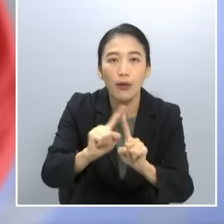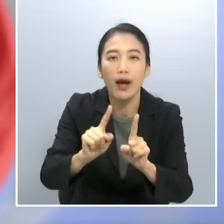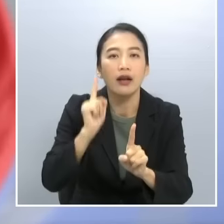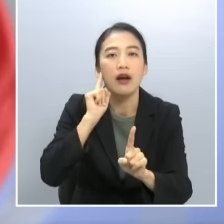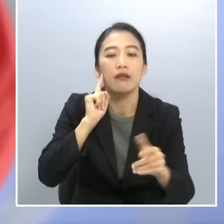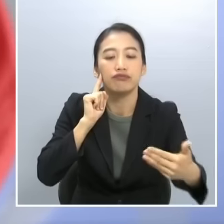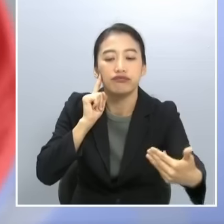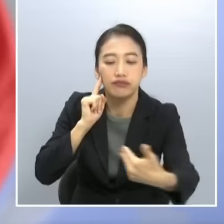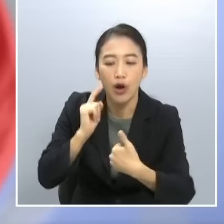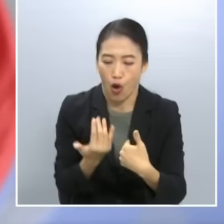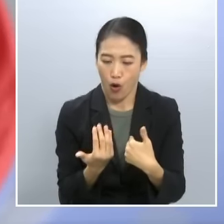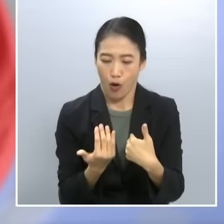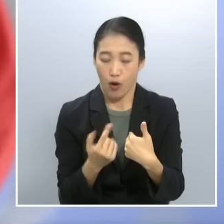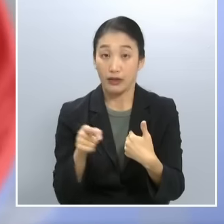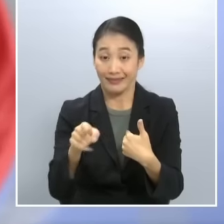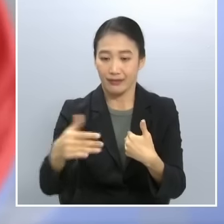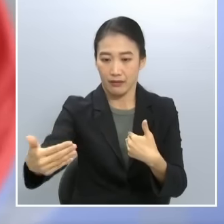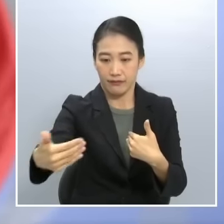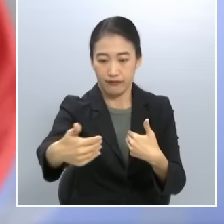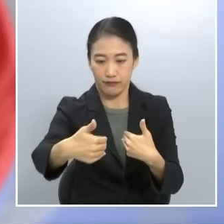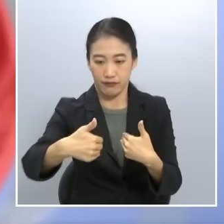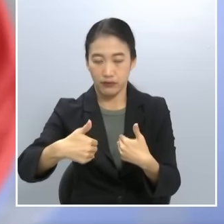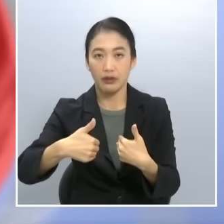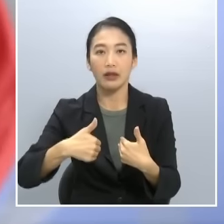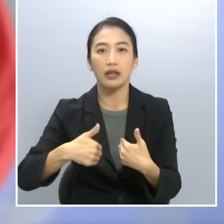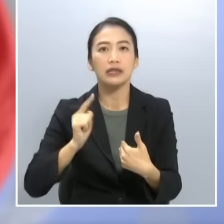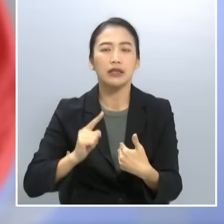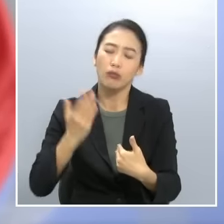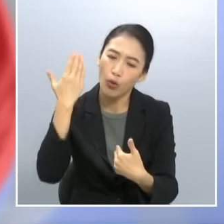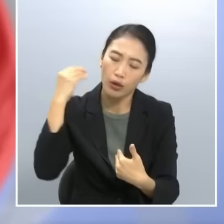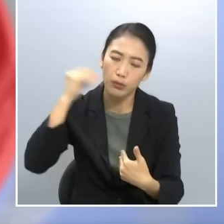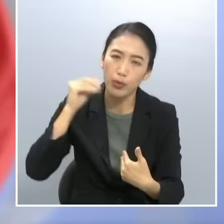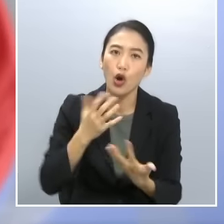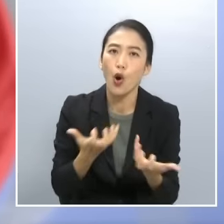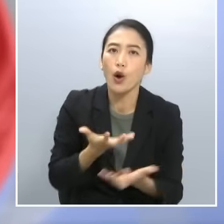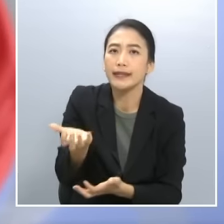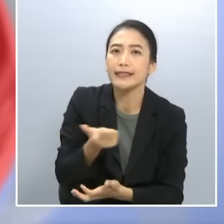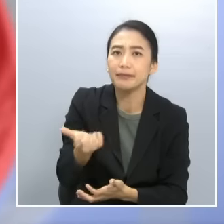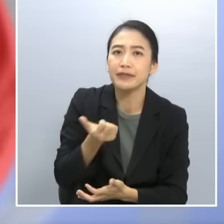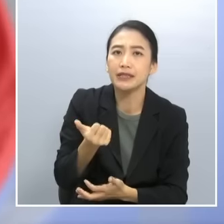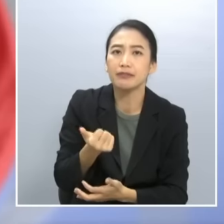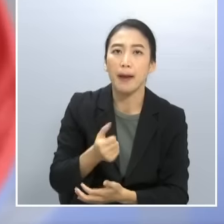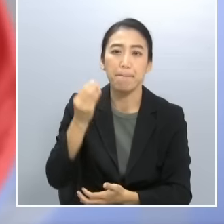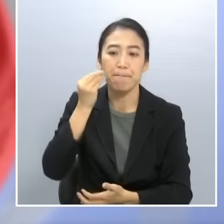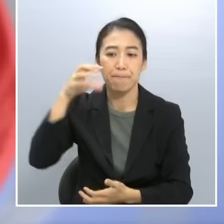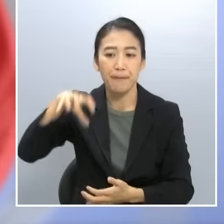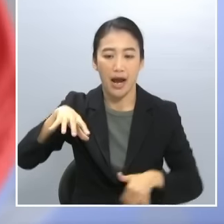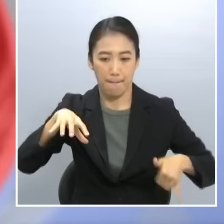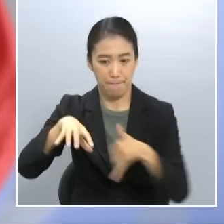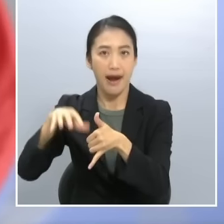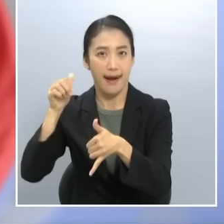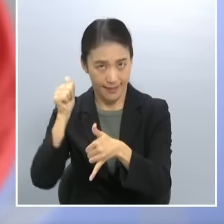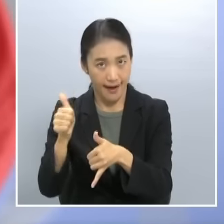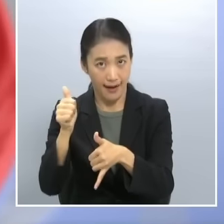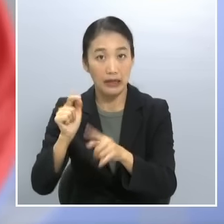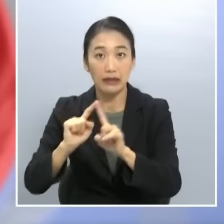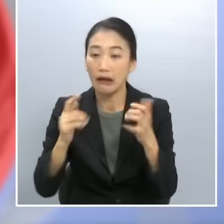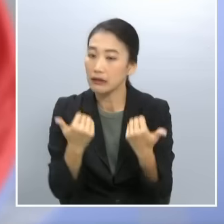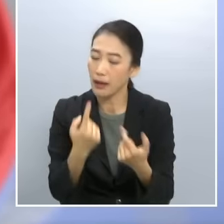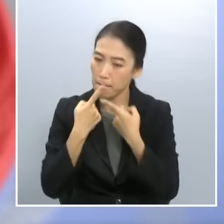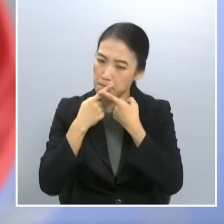ยังแปลกใจอยู่เลยเ้ยทำไมไม่ให้ผมเข้าทุกครั้งยังให้ผมเข้าเลยเอะใจอยู่ในใจนะแต่ก็ไม่ได้สนใจหรอกแต่อยู่ดีๆเนี่ยผมโดนขยี้ว่าผมเองเนี่ย